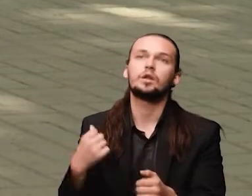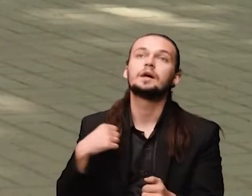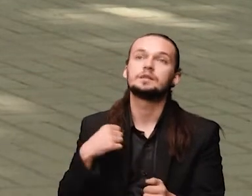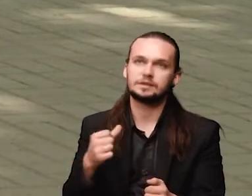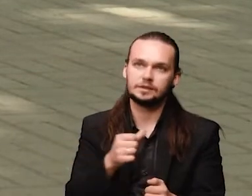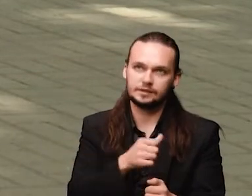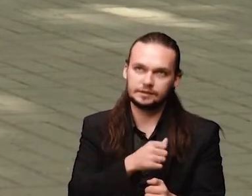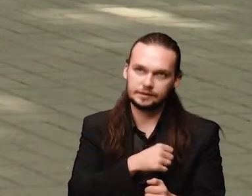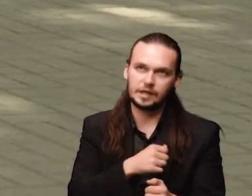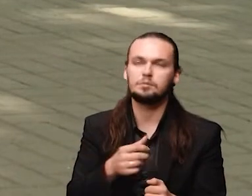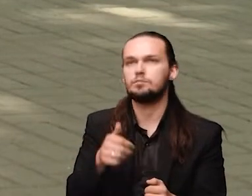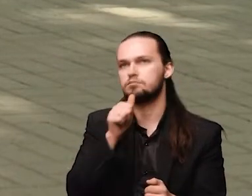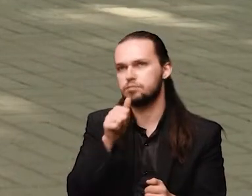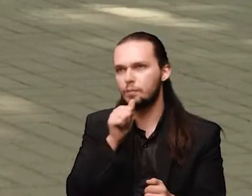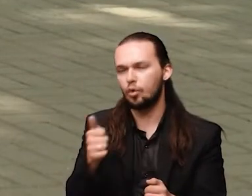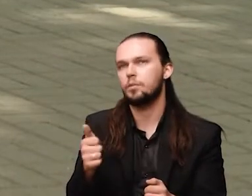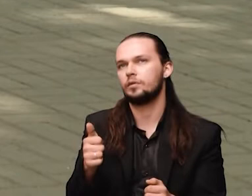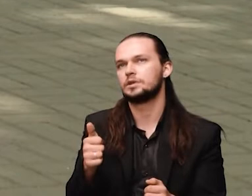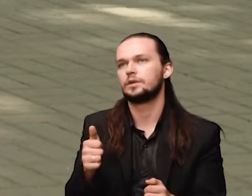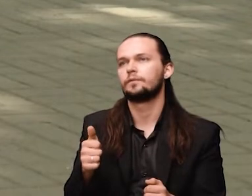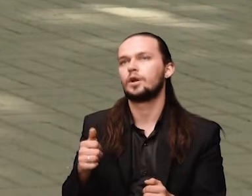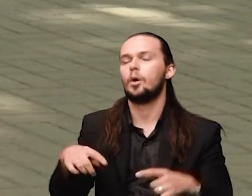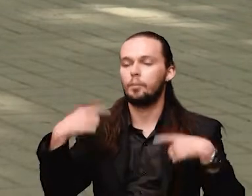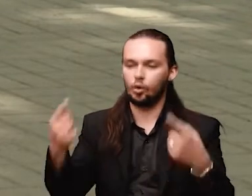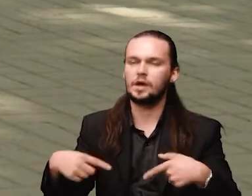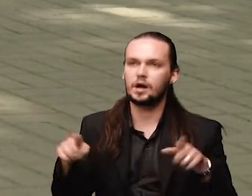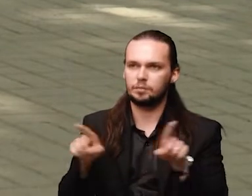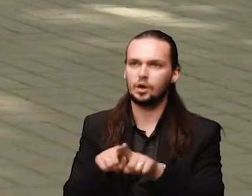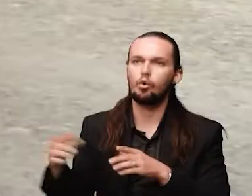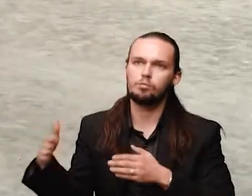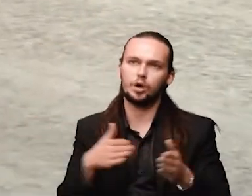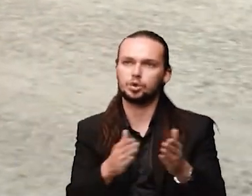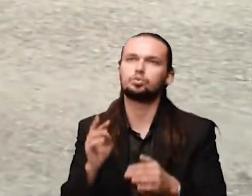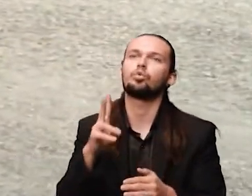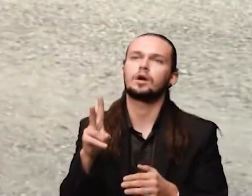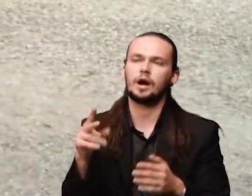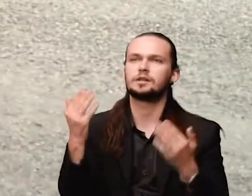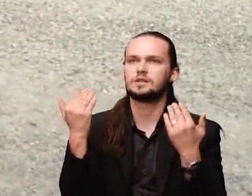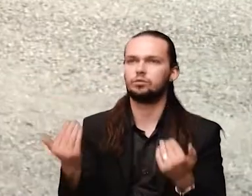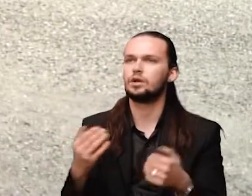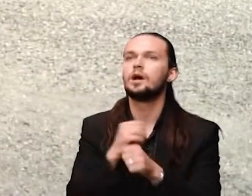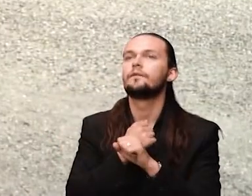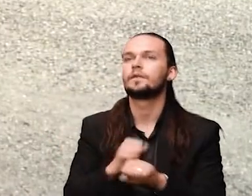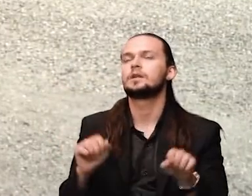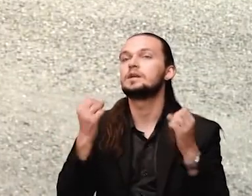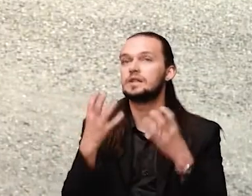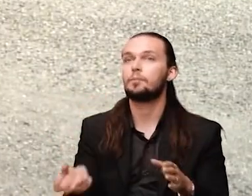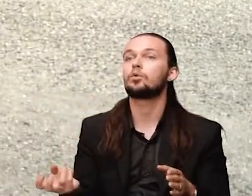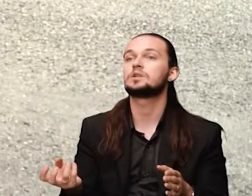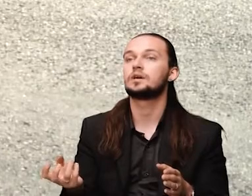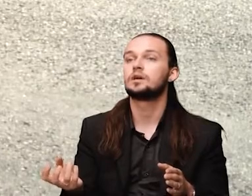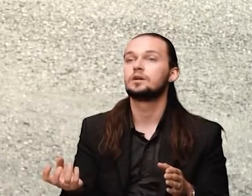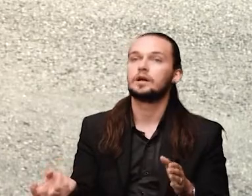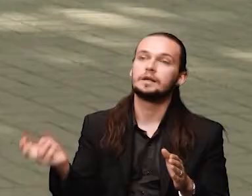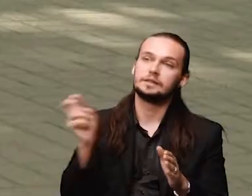начала проехать хотя бы по тому маршруту, по которому мы проделывали сегодня. Нельзя просто взять и